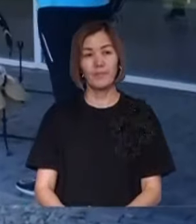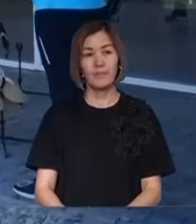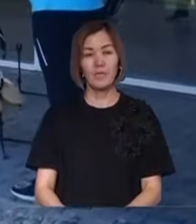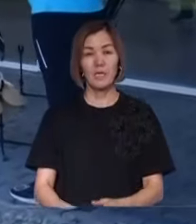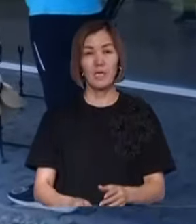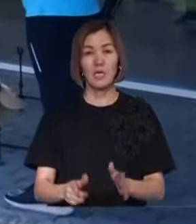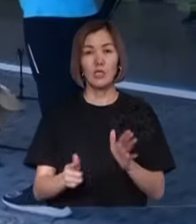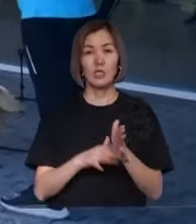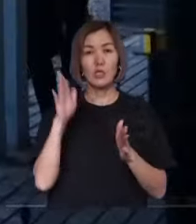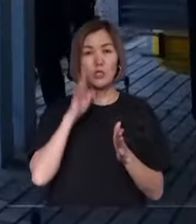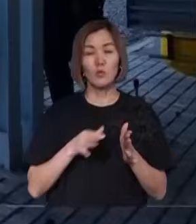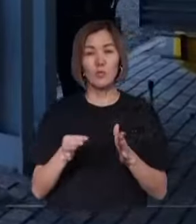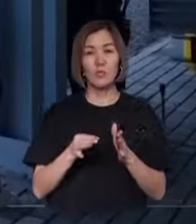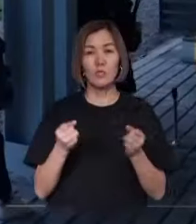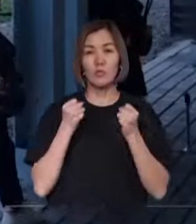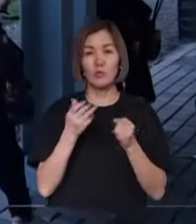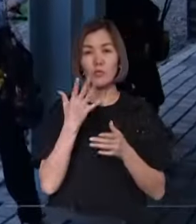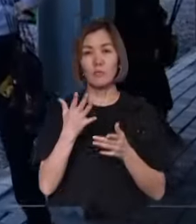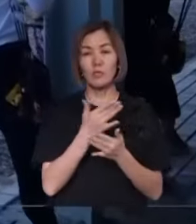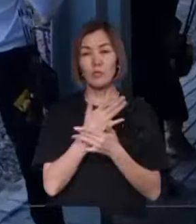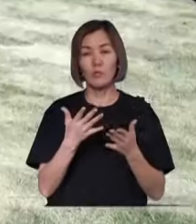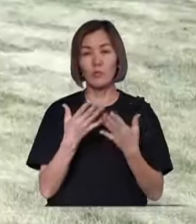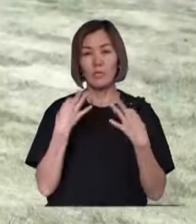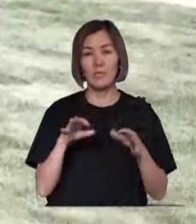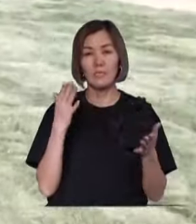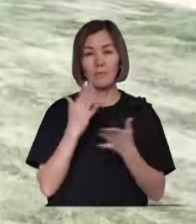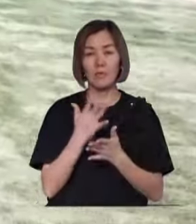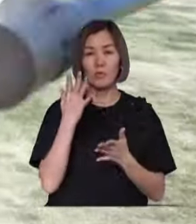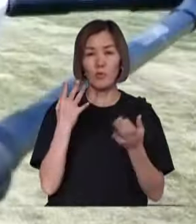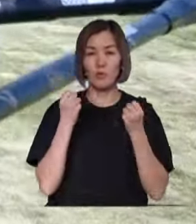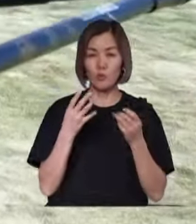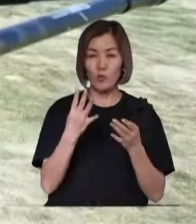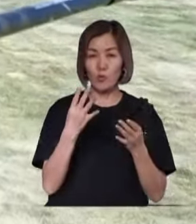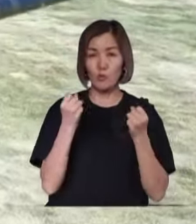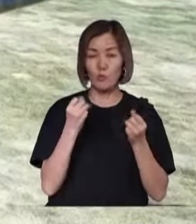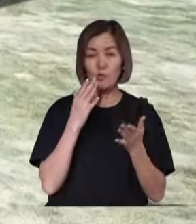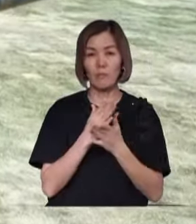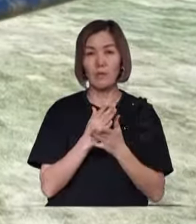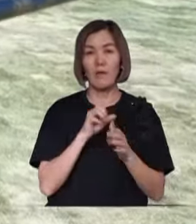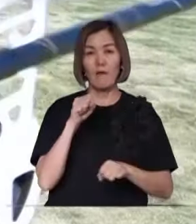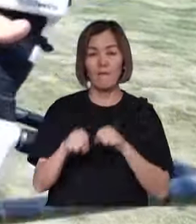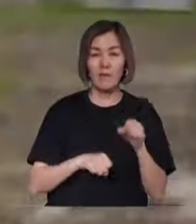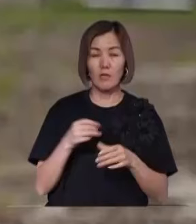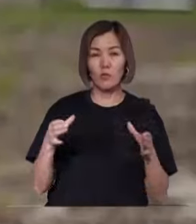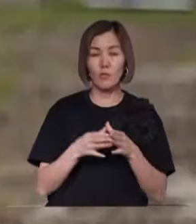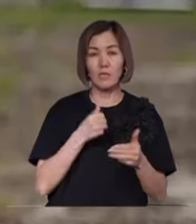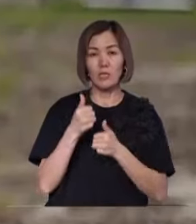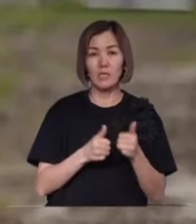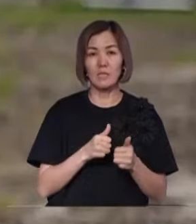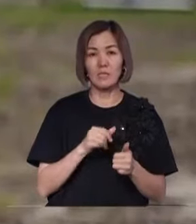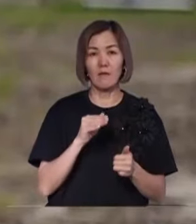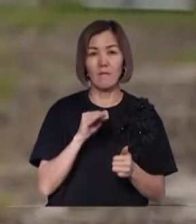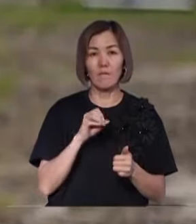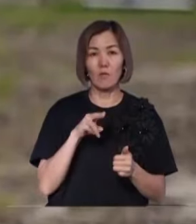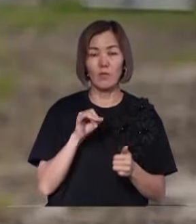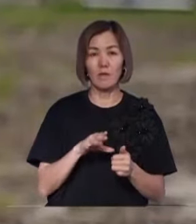Жетісу облысында спорттың 5 түрі бойынша лицензиясы бар. 4 спортшы белгілі. Велошоссе бойынша топтық жарысты Евгений Федоров,